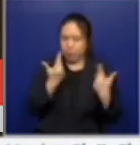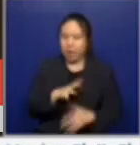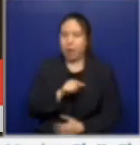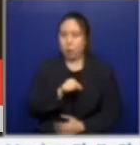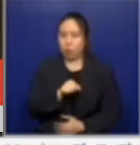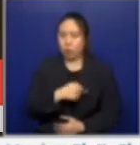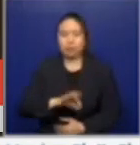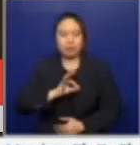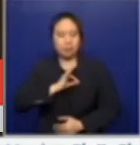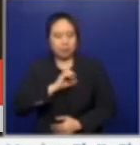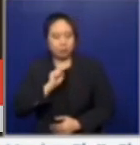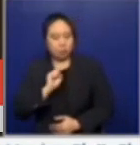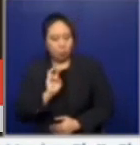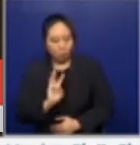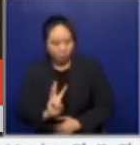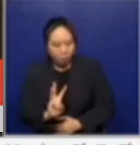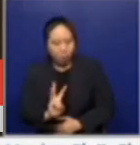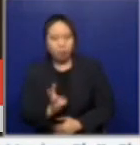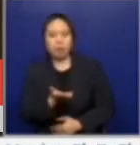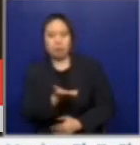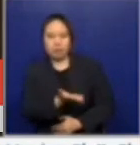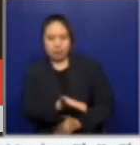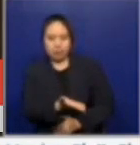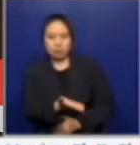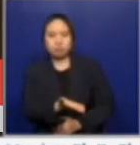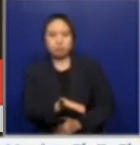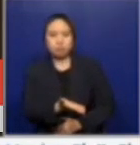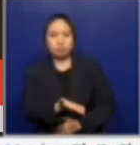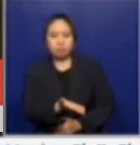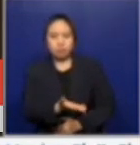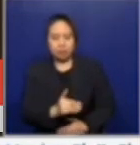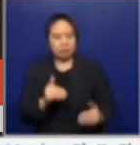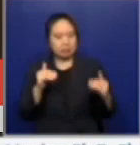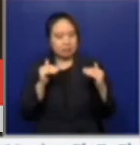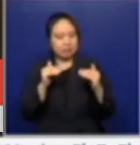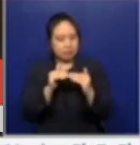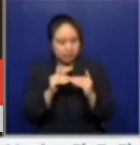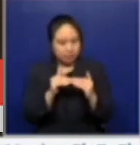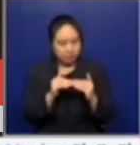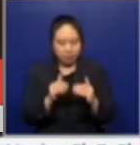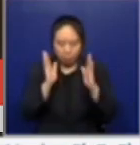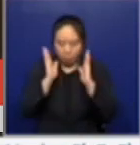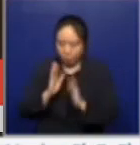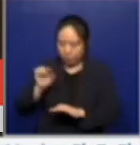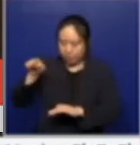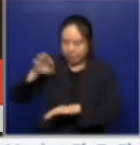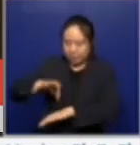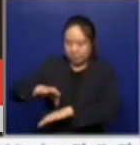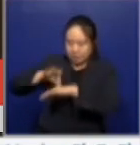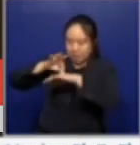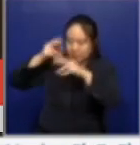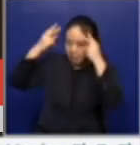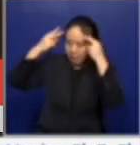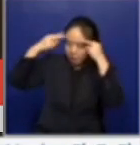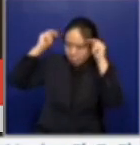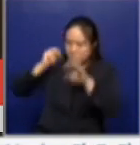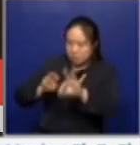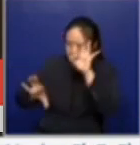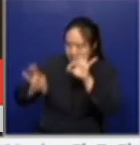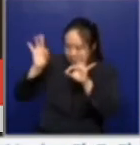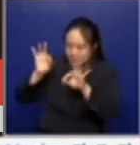าชิกวุฒิสภามีสิทธิเลือกผู้ดำรงตำแหน่งนายกรัฐมนตรีอีกต่